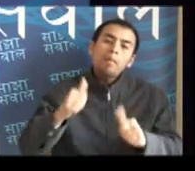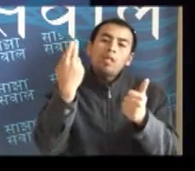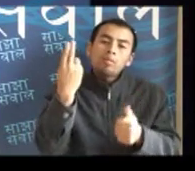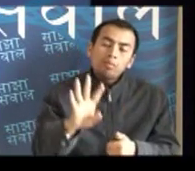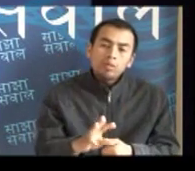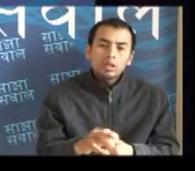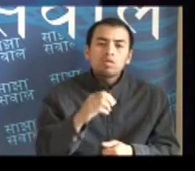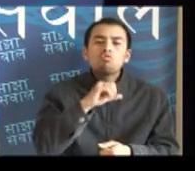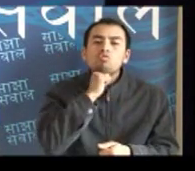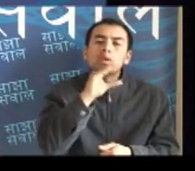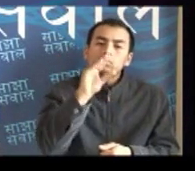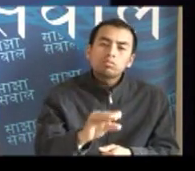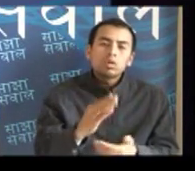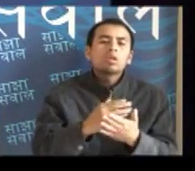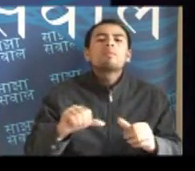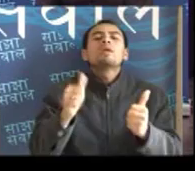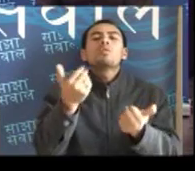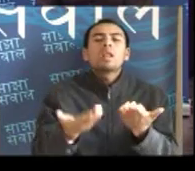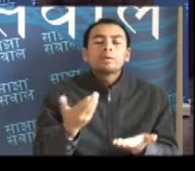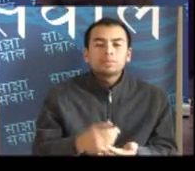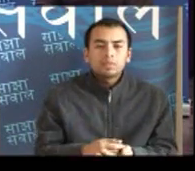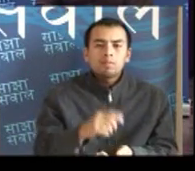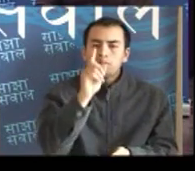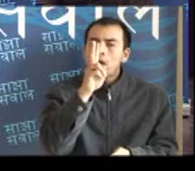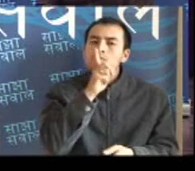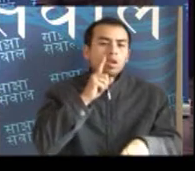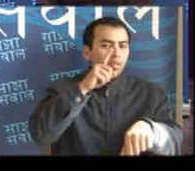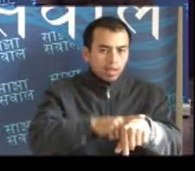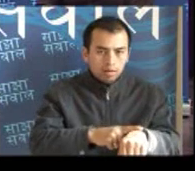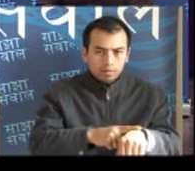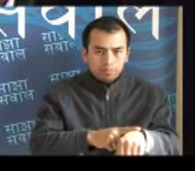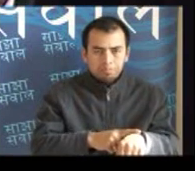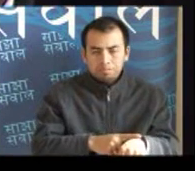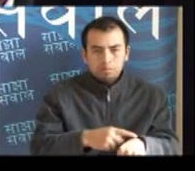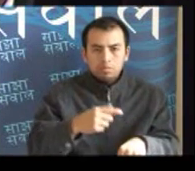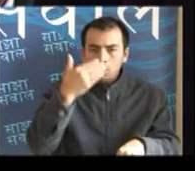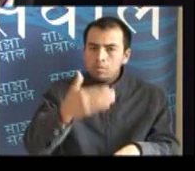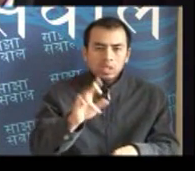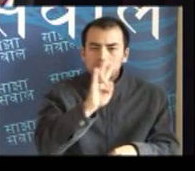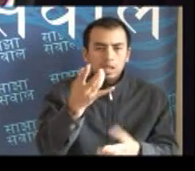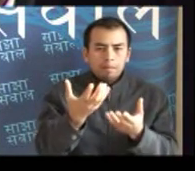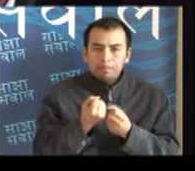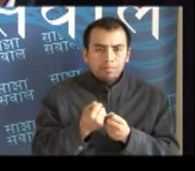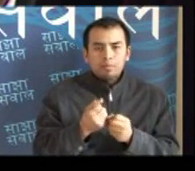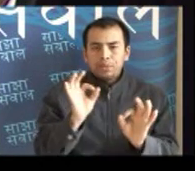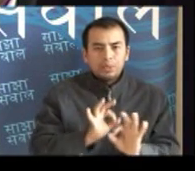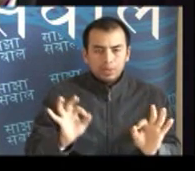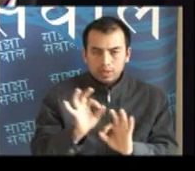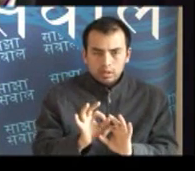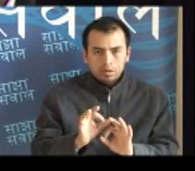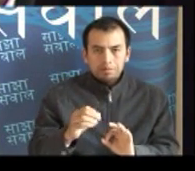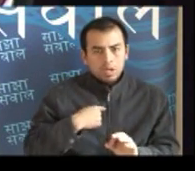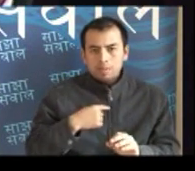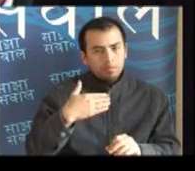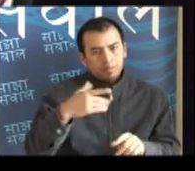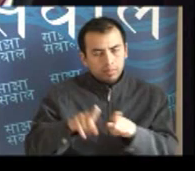भएको छ, यति सानो उमेरमा यो सफलता कसरी हात लाग्यो? म 12 वर्षको हुँदासम्म शिक्षा लिने अवसर प्राप्त भएको थिएन मलाई